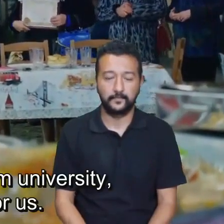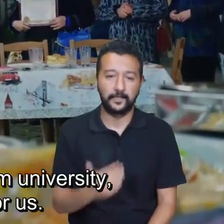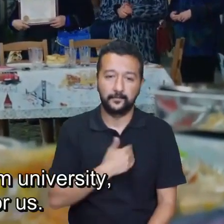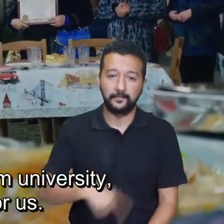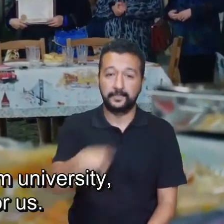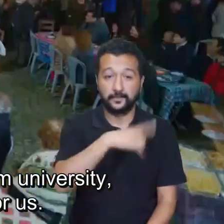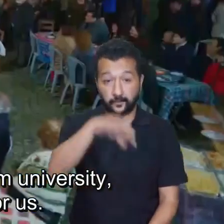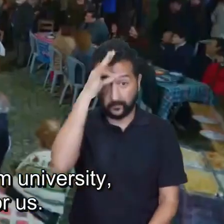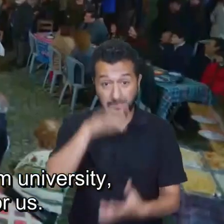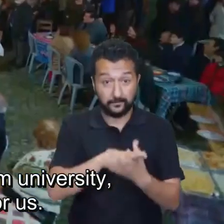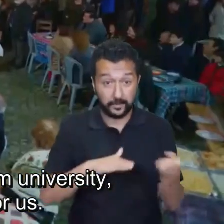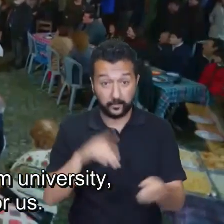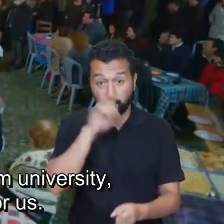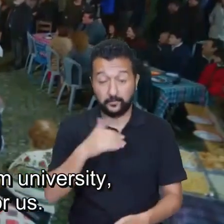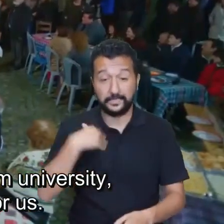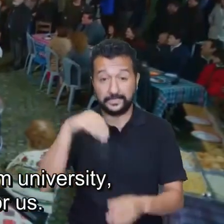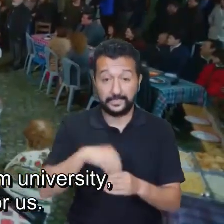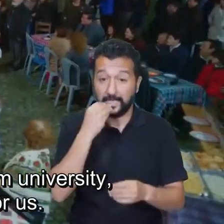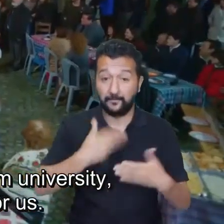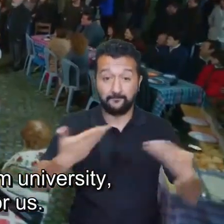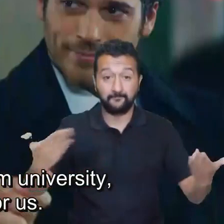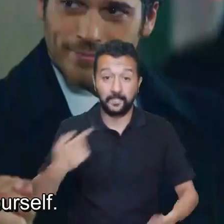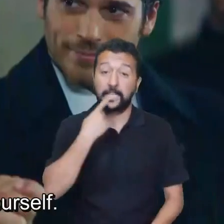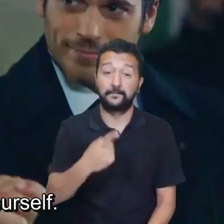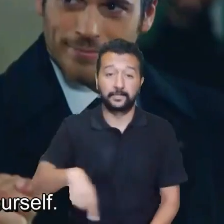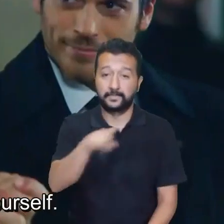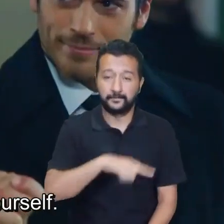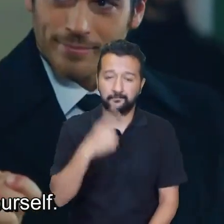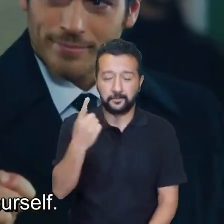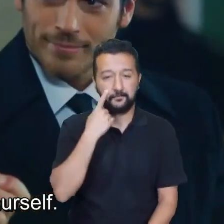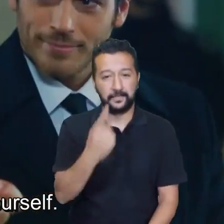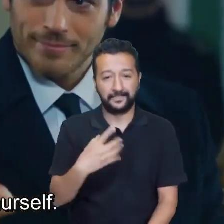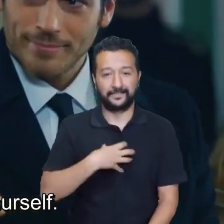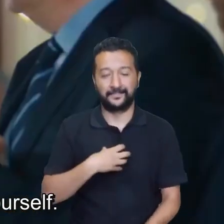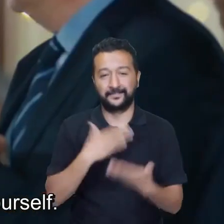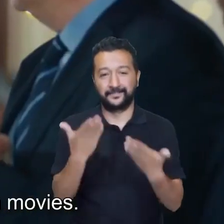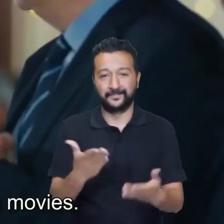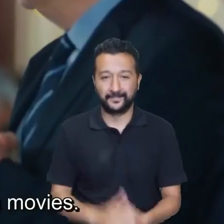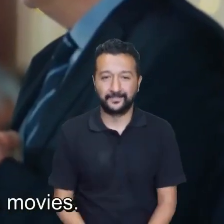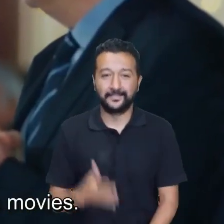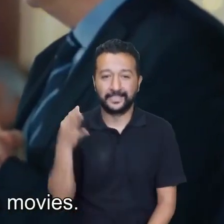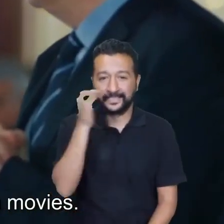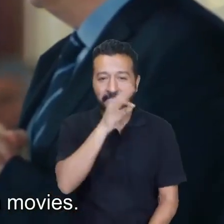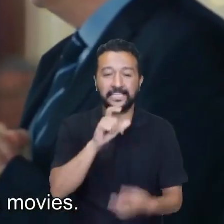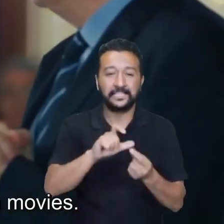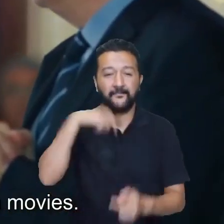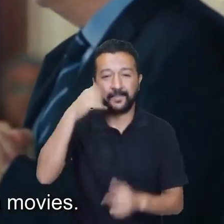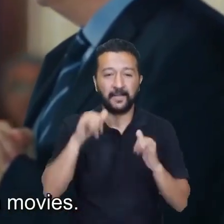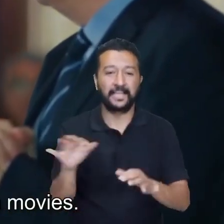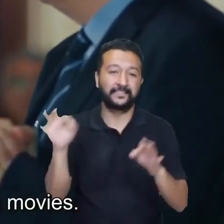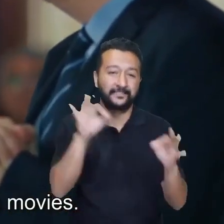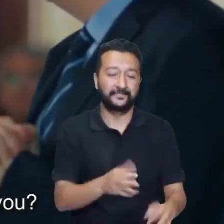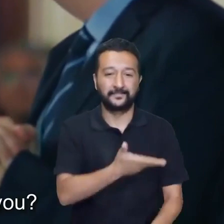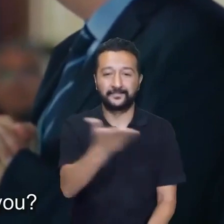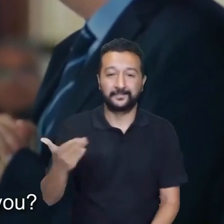Biz üniversiteyi bitirdik diye bizim için yemek davet etmişsiniz. Bir dönüp baksanıza kendinize. Yeşilçam filmlerindeki gibisiniz